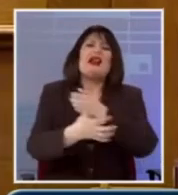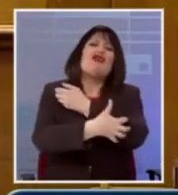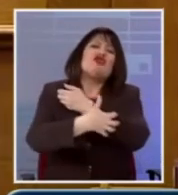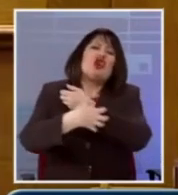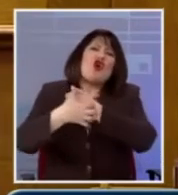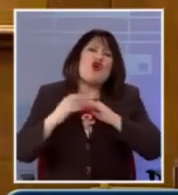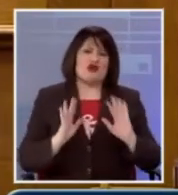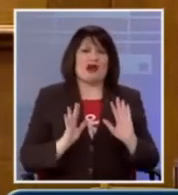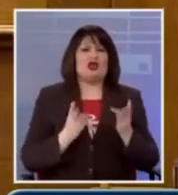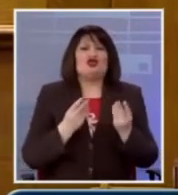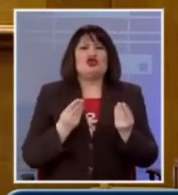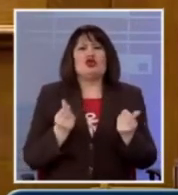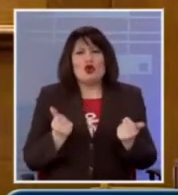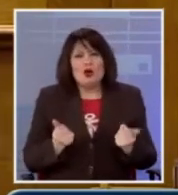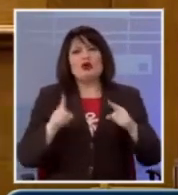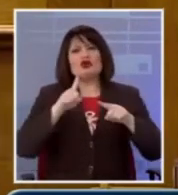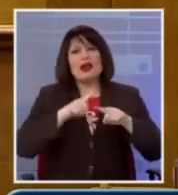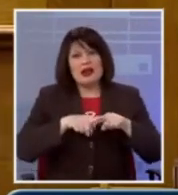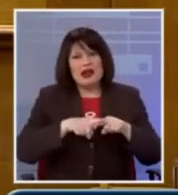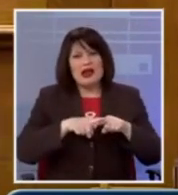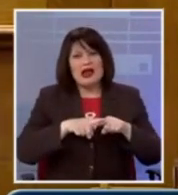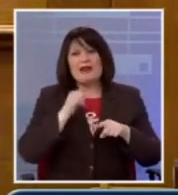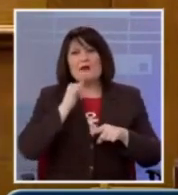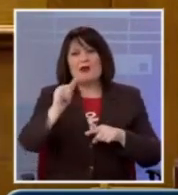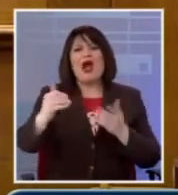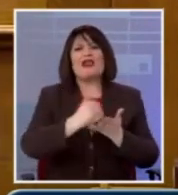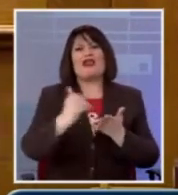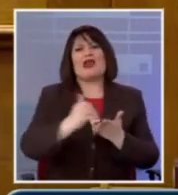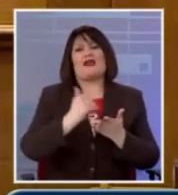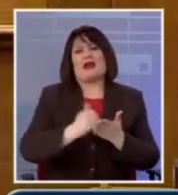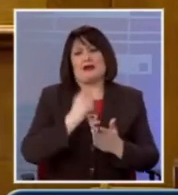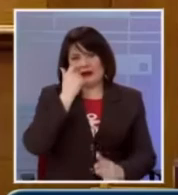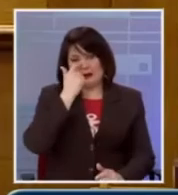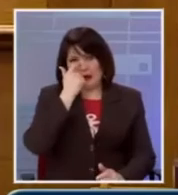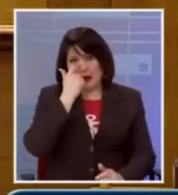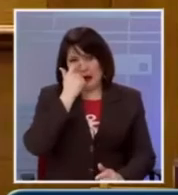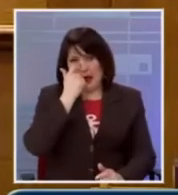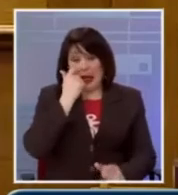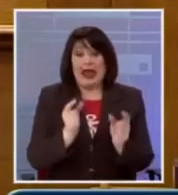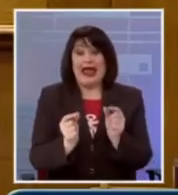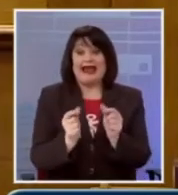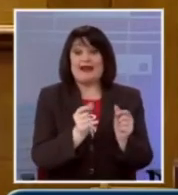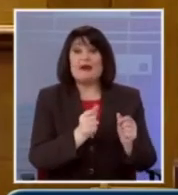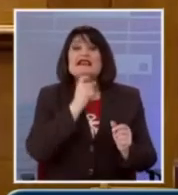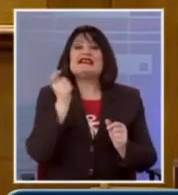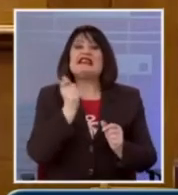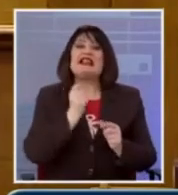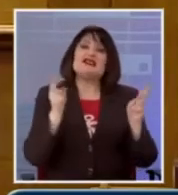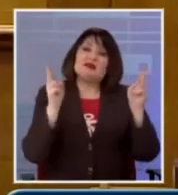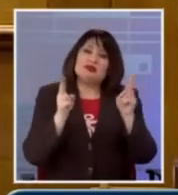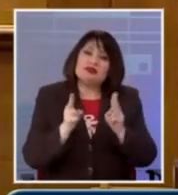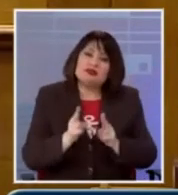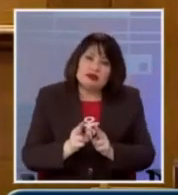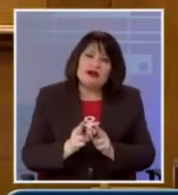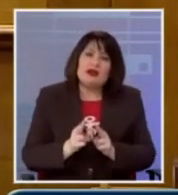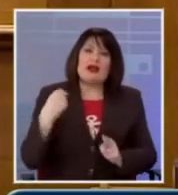Είναι το εργαλείο για να γίνει η Ελλάδα μια χώρα μονίμως άδικη. Είναι οι ρυθμίσεις που αφήνουν τις συντάξεις να μειώνονται